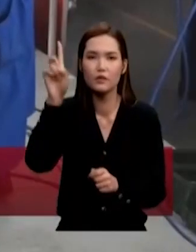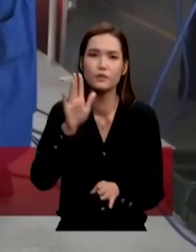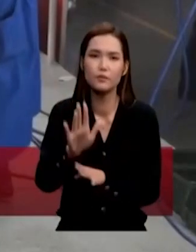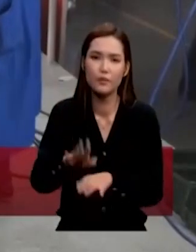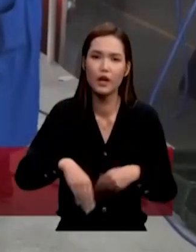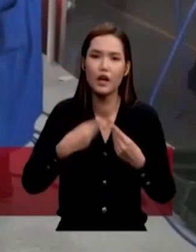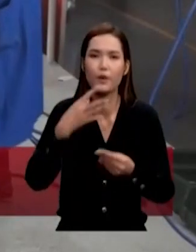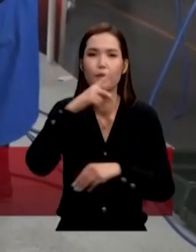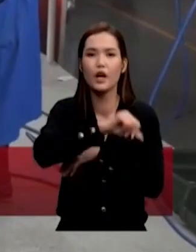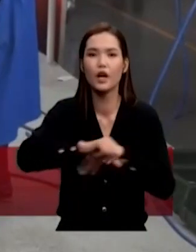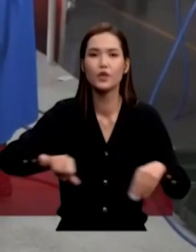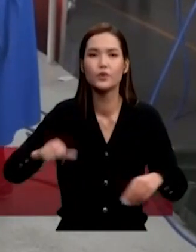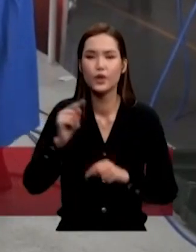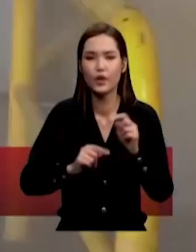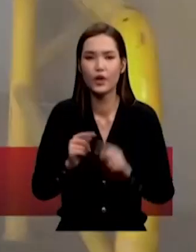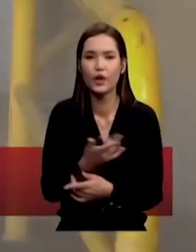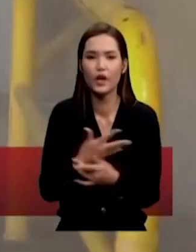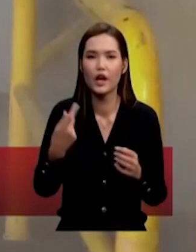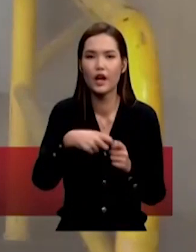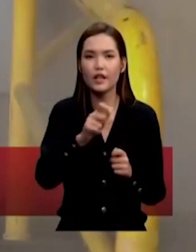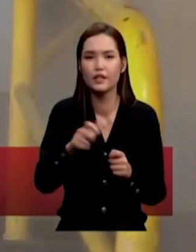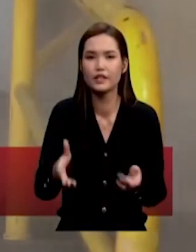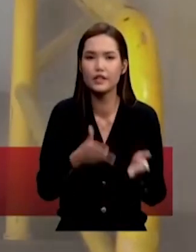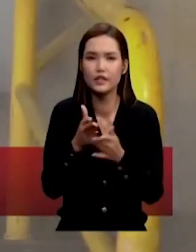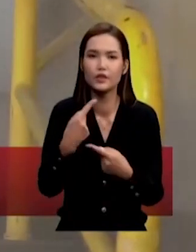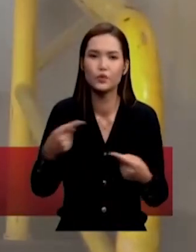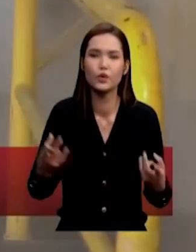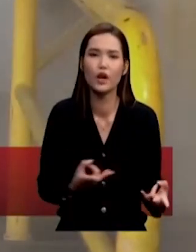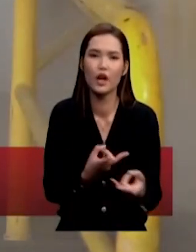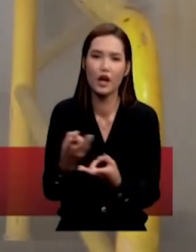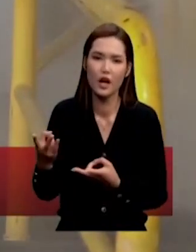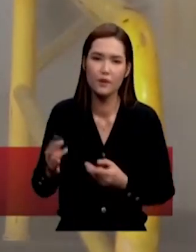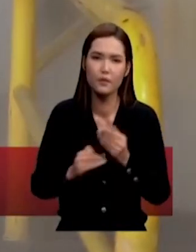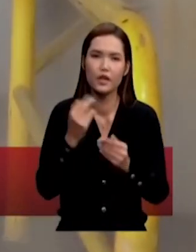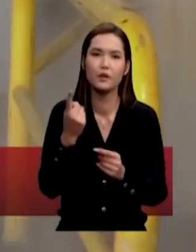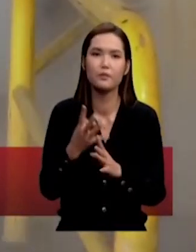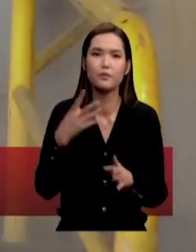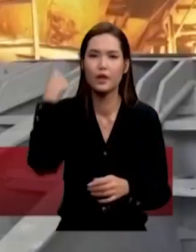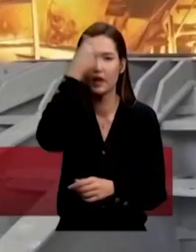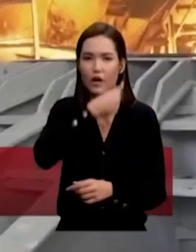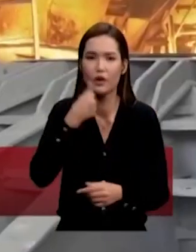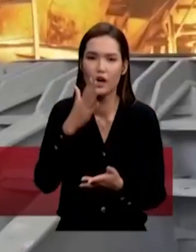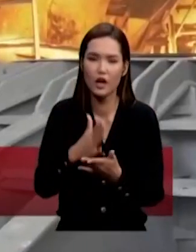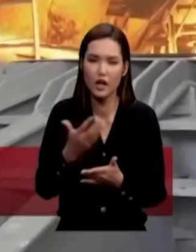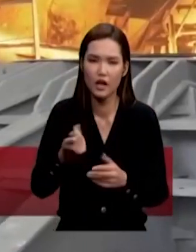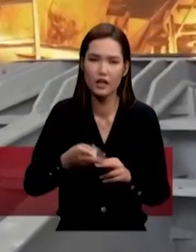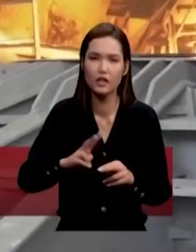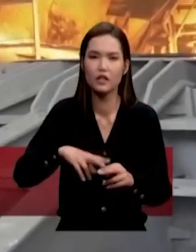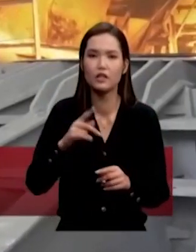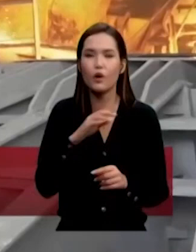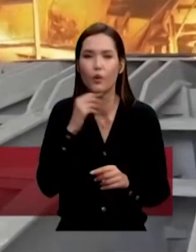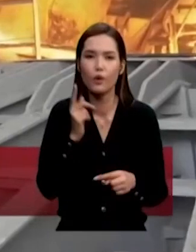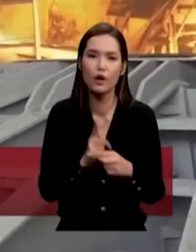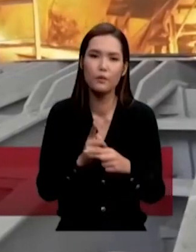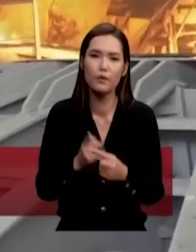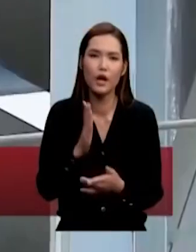освободить иностранных и отечественных инвесторов от уплаты налогов и других обязательных платежей на первые 3 года. Экономисты оценили это крайне положительно.